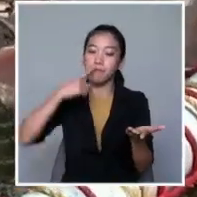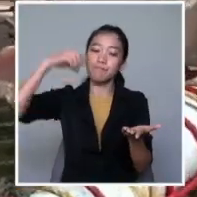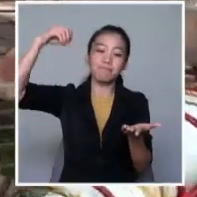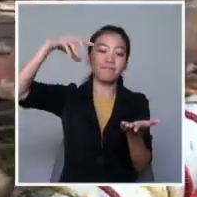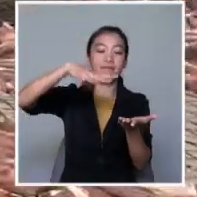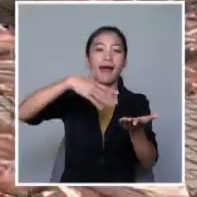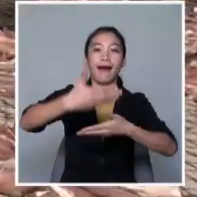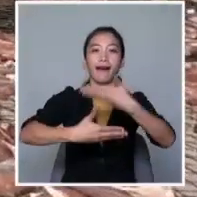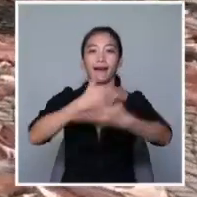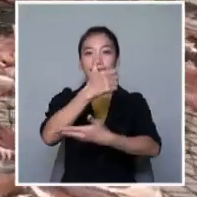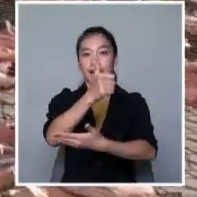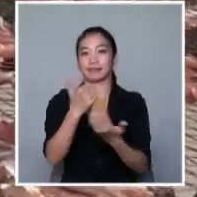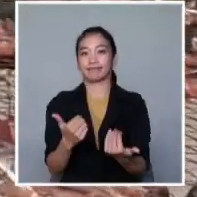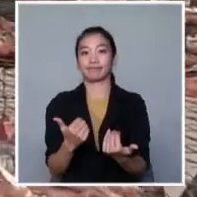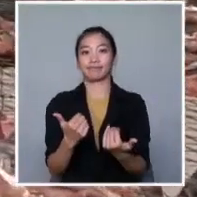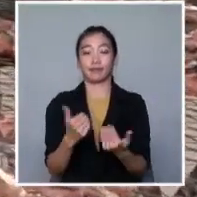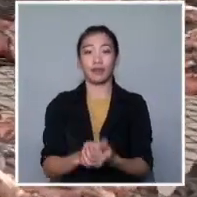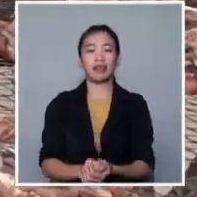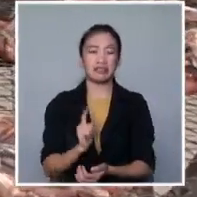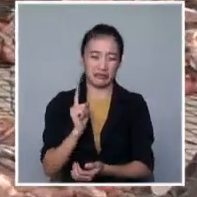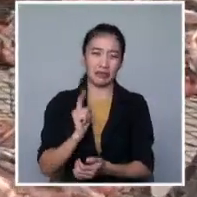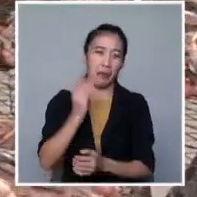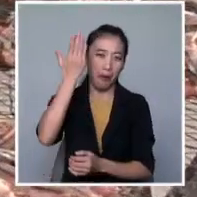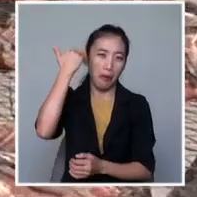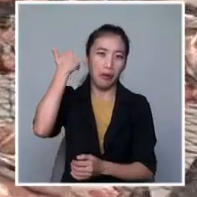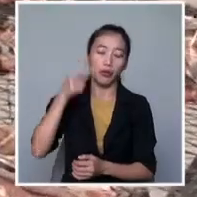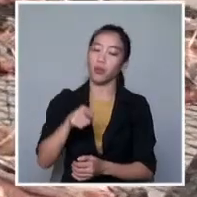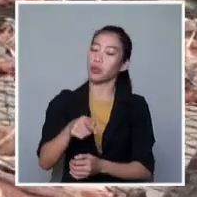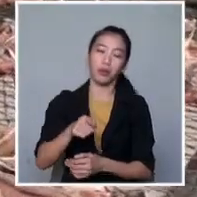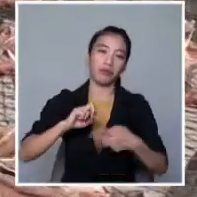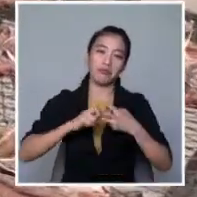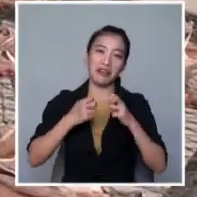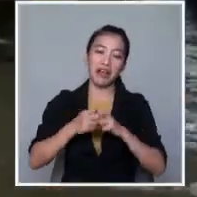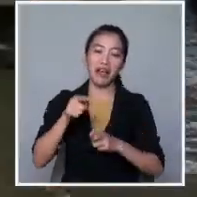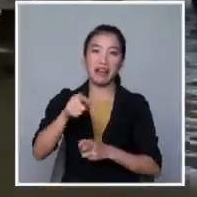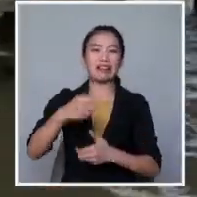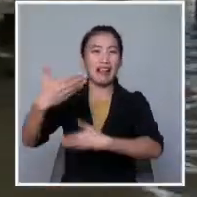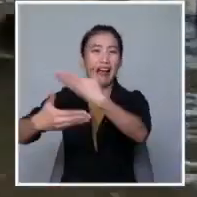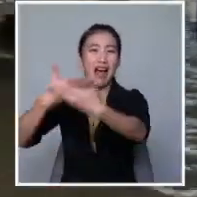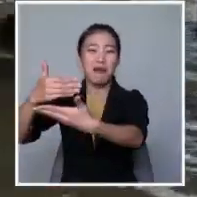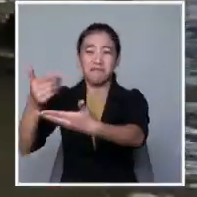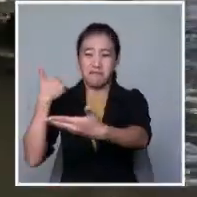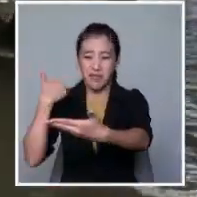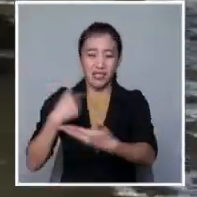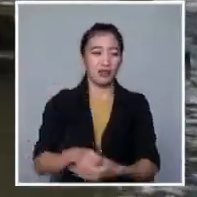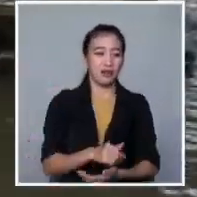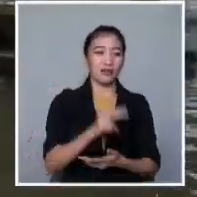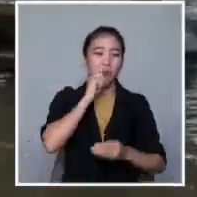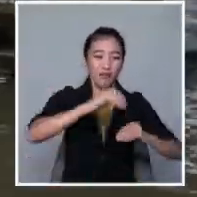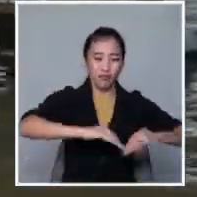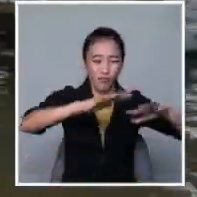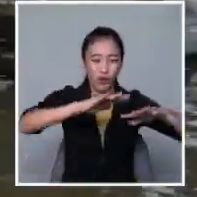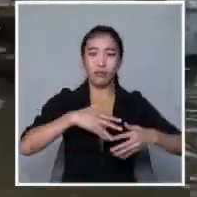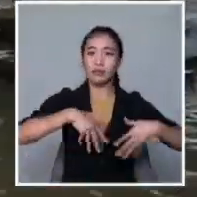ได้ได้ในขณะนี้นะคะเพราะก่อนหน้านี้เขาบอกว่าปลาเค็มแดดเดียวเนี่ยจะขาดตลาดอยู่แล้วน้ำมันท่วมไหมคะชาวบ้านเขาไม่ส